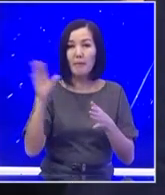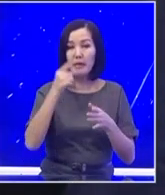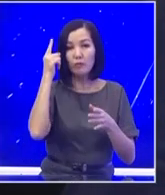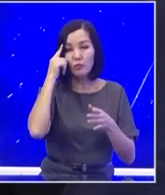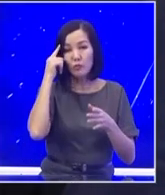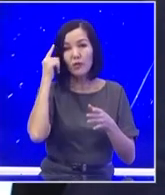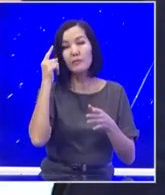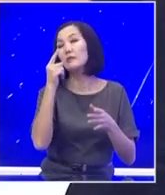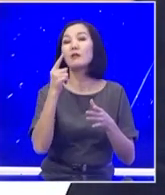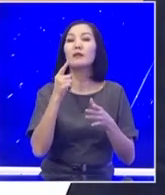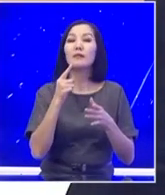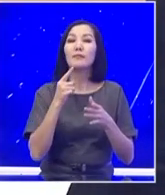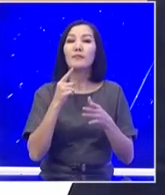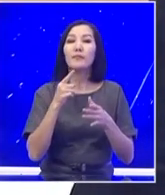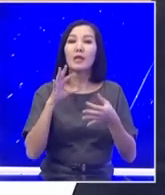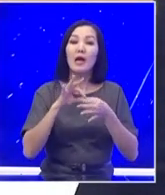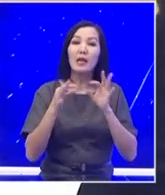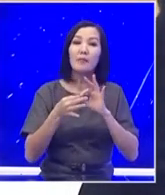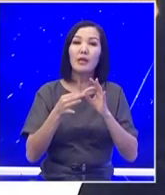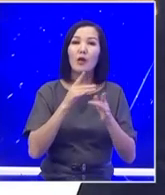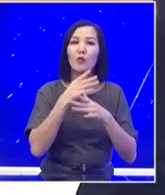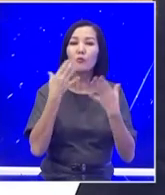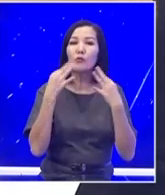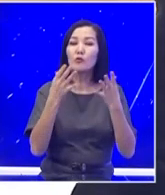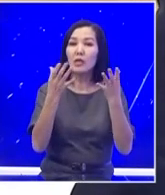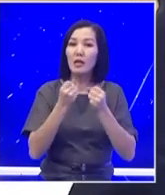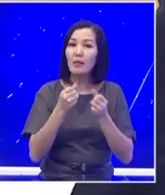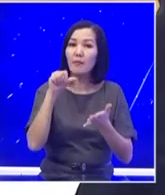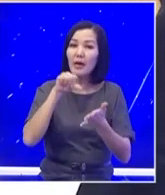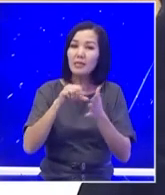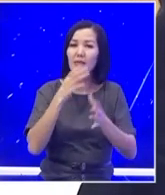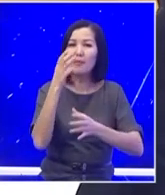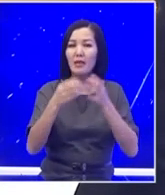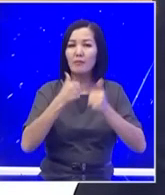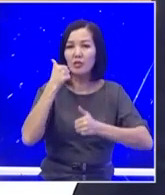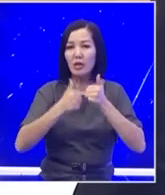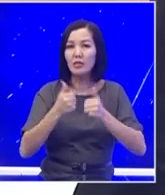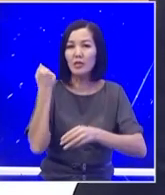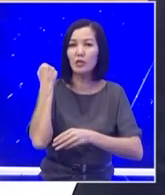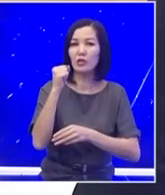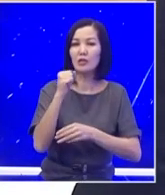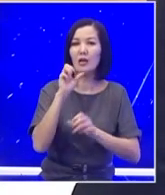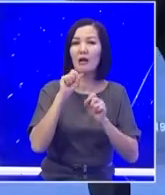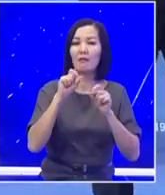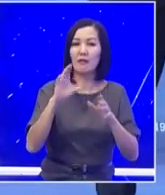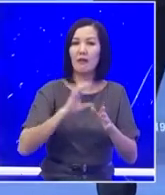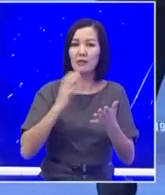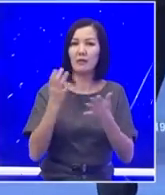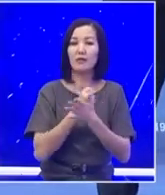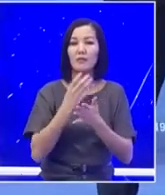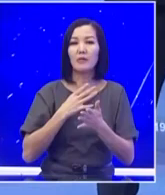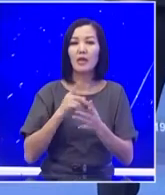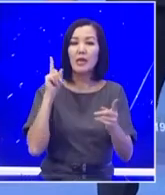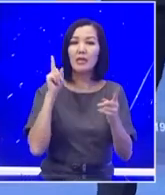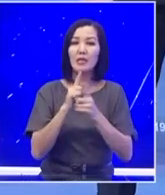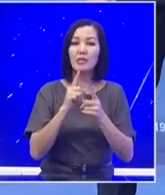сол. Олимпиада көбірек лицензия ұтып және де олимпиададан алтын алсақ деген ойдамыз. Келелі кездесуде